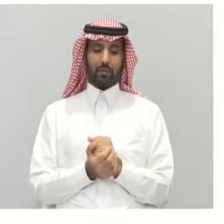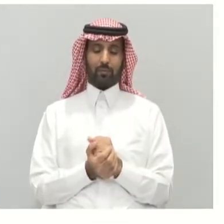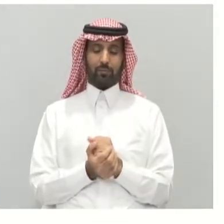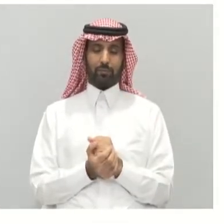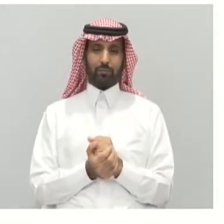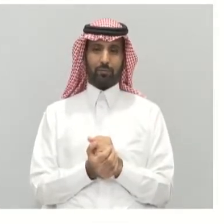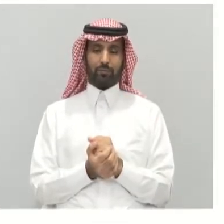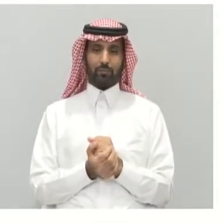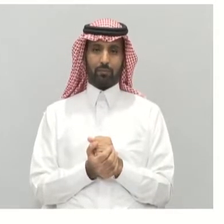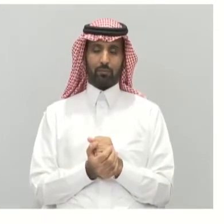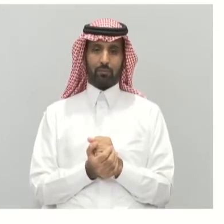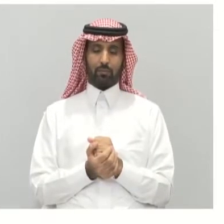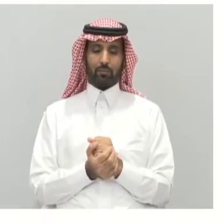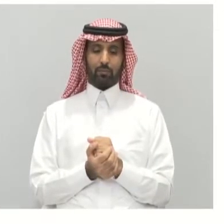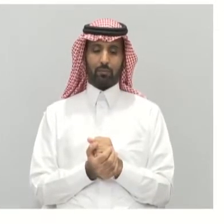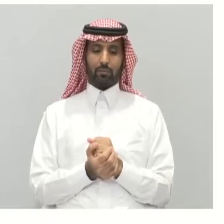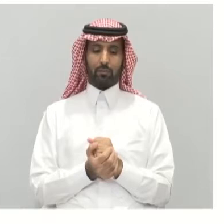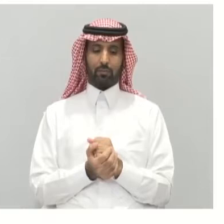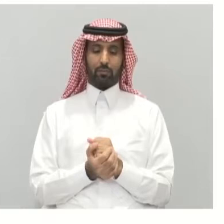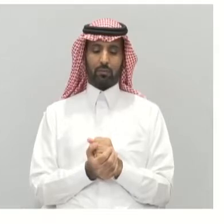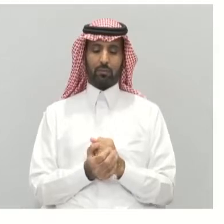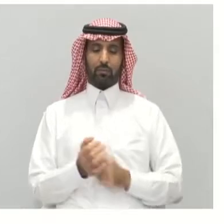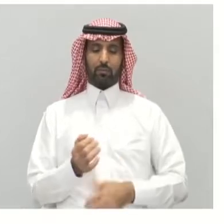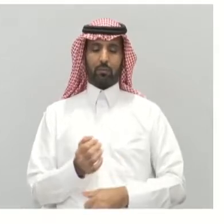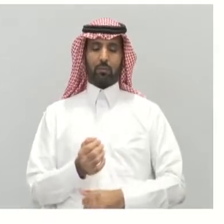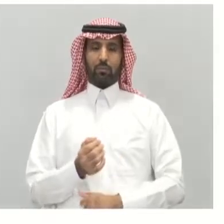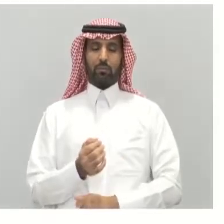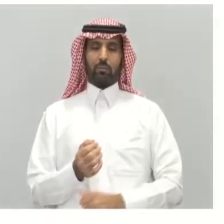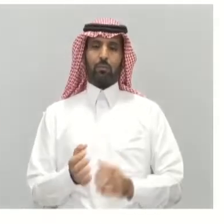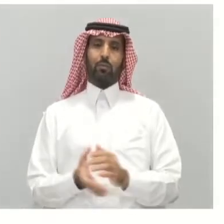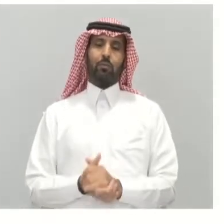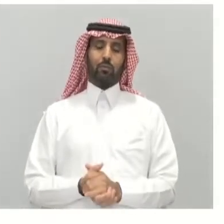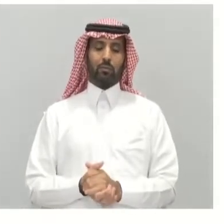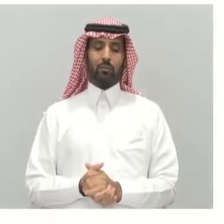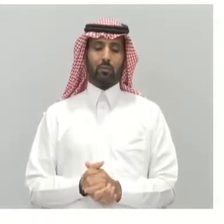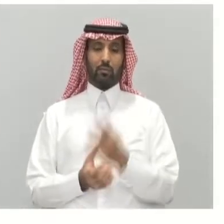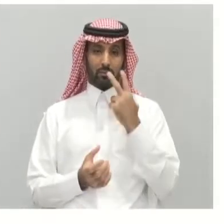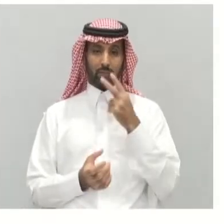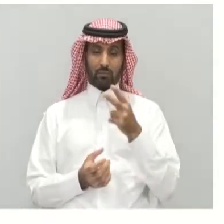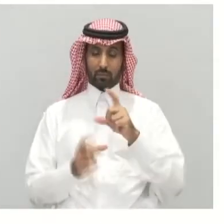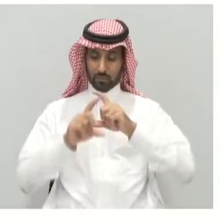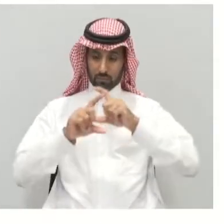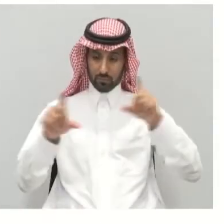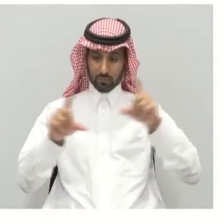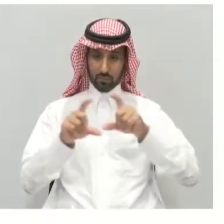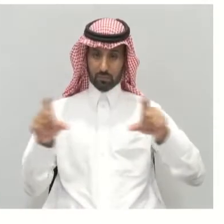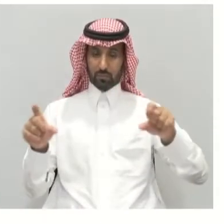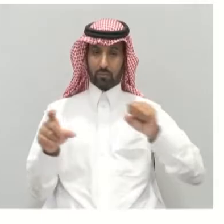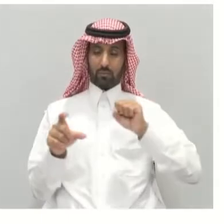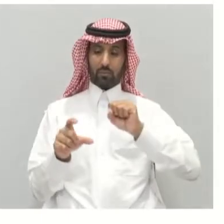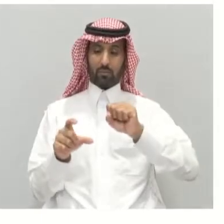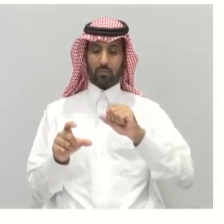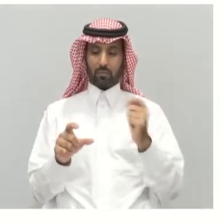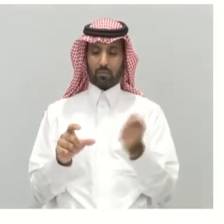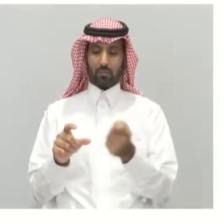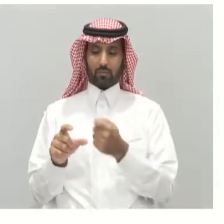these times, okay? طيب, look at these sentences. We can make our sentences, the one